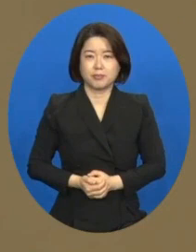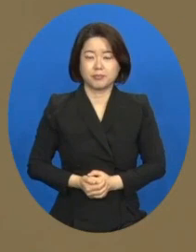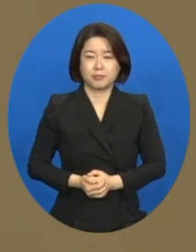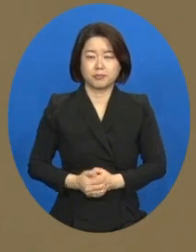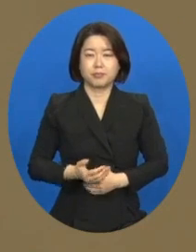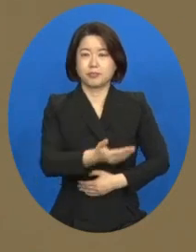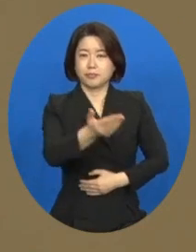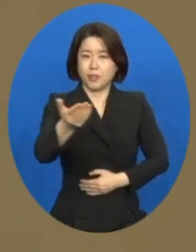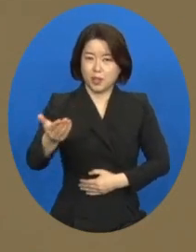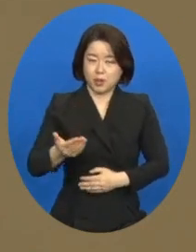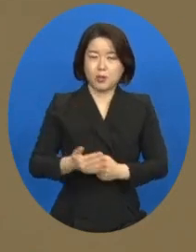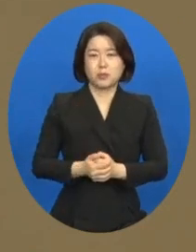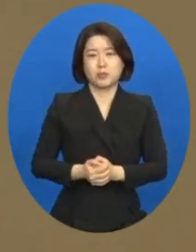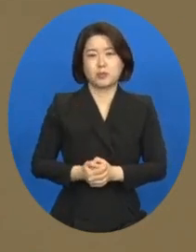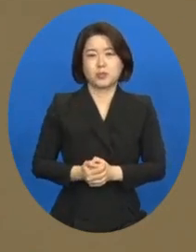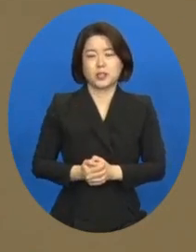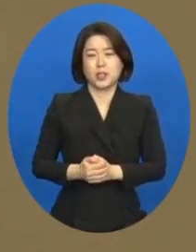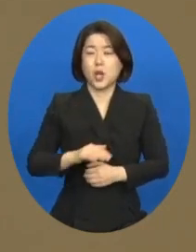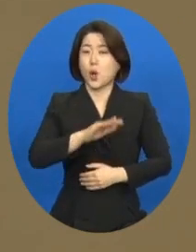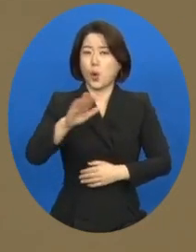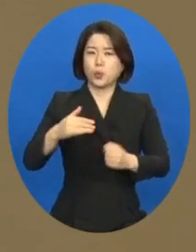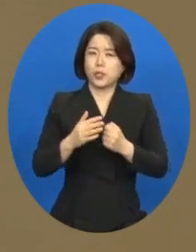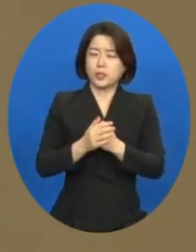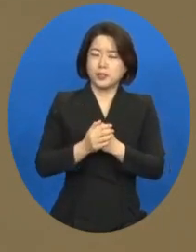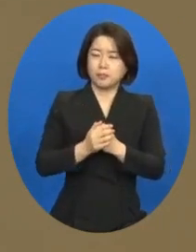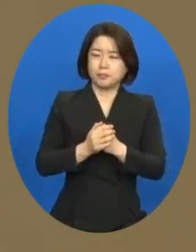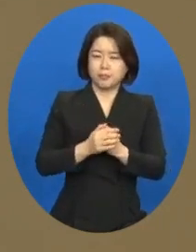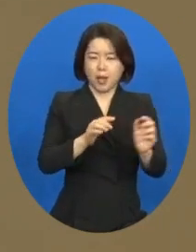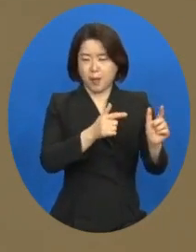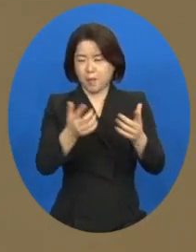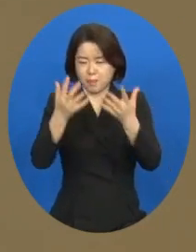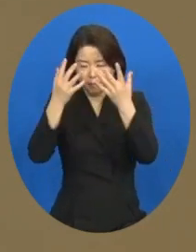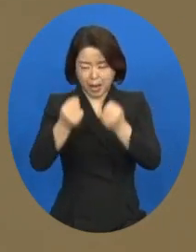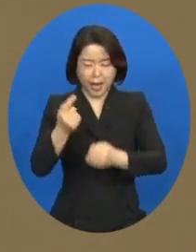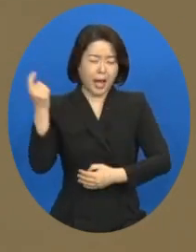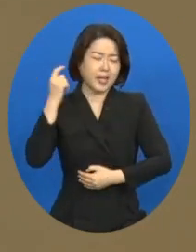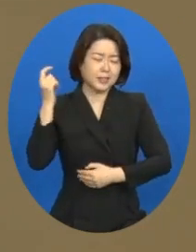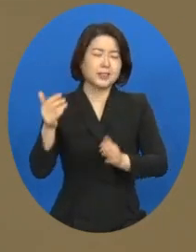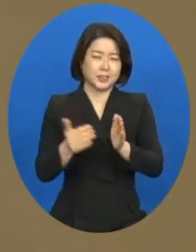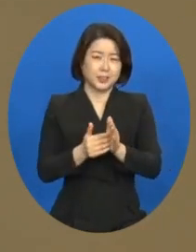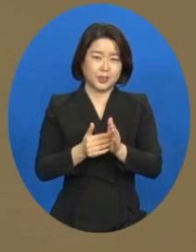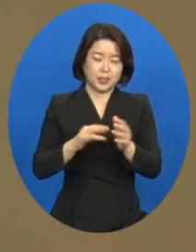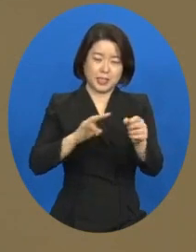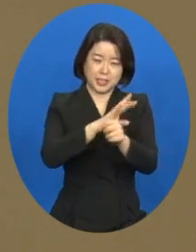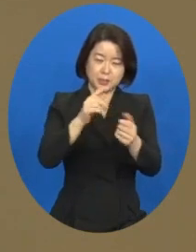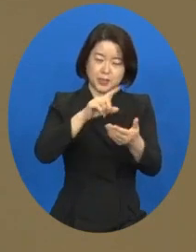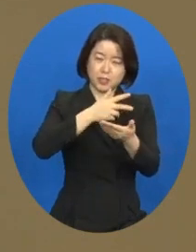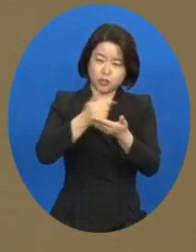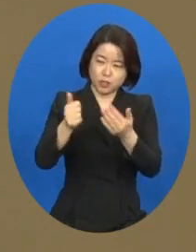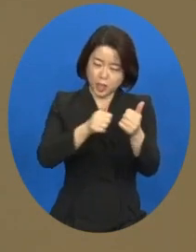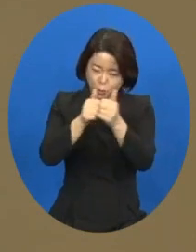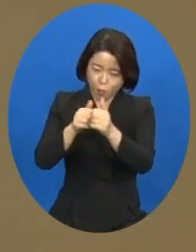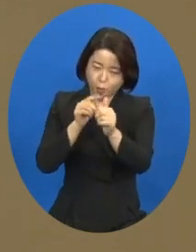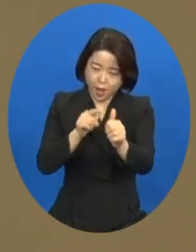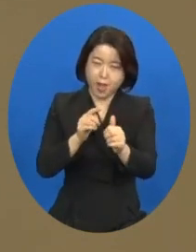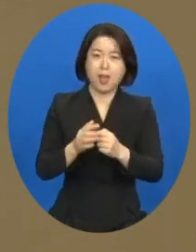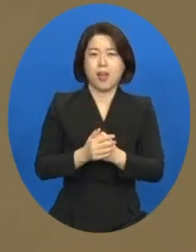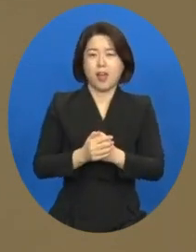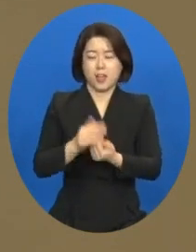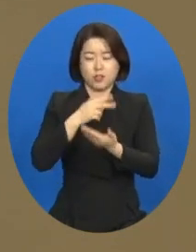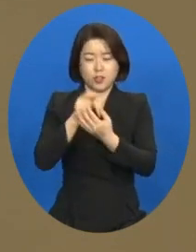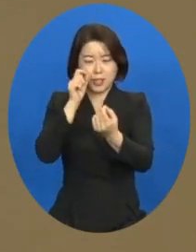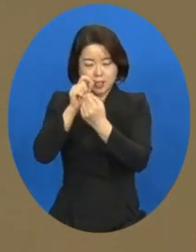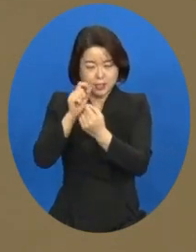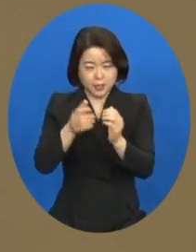거예요. 여러분, 우리는 하도 그런 말씀을 많이 들었어요. 24시간 주님과 동행하십시오, 주님과